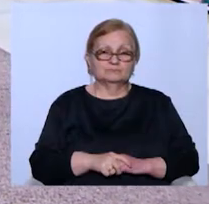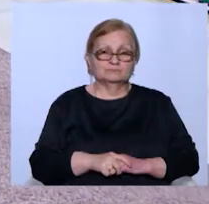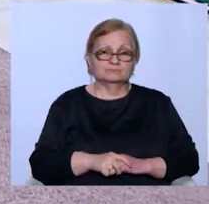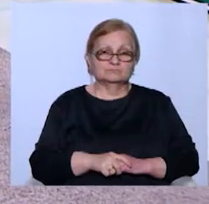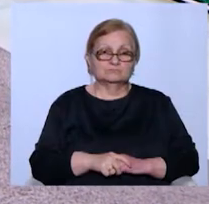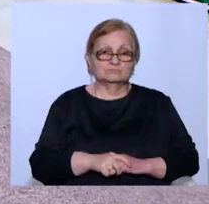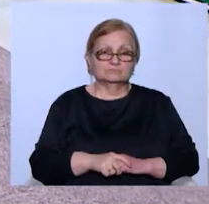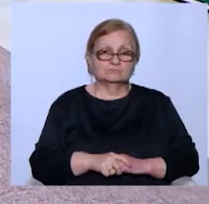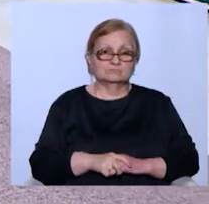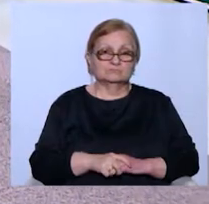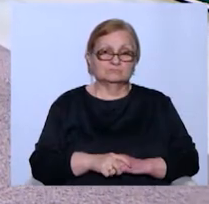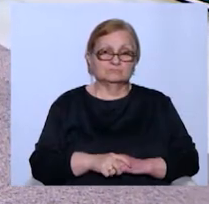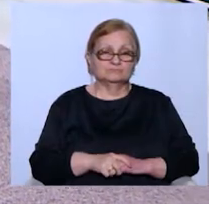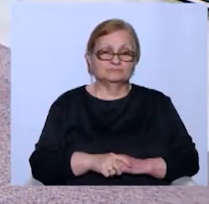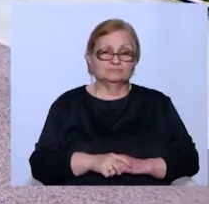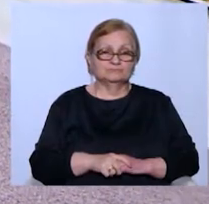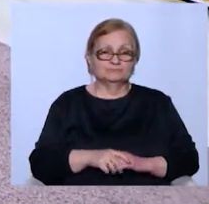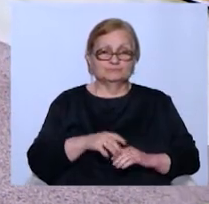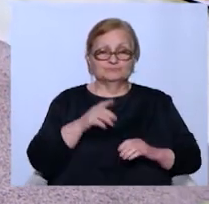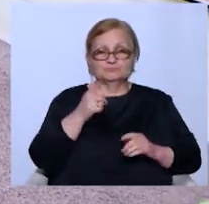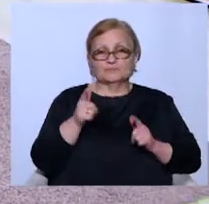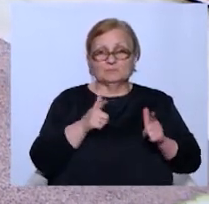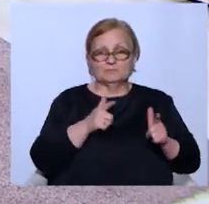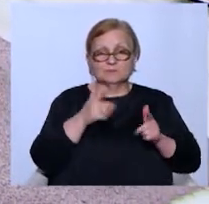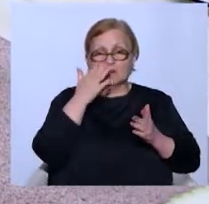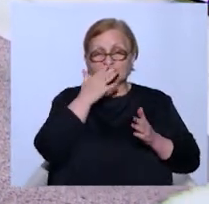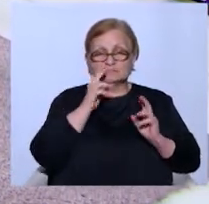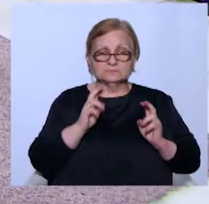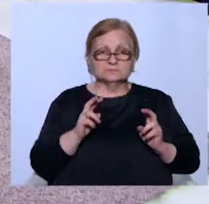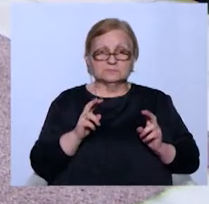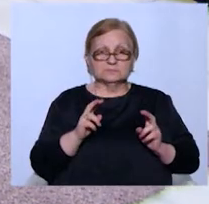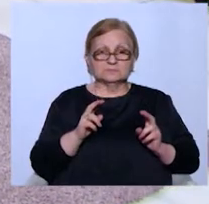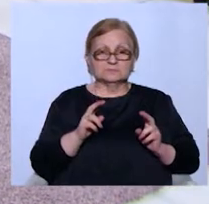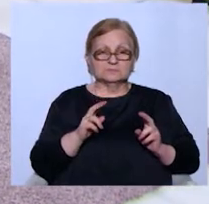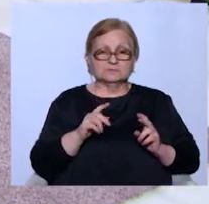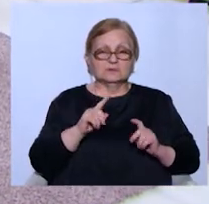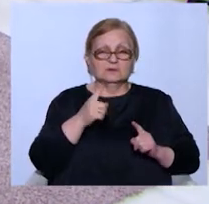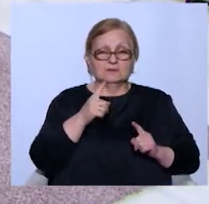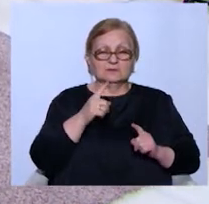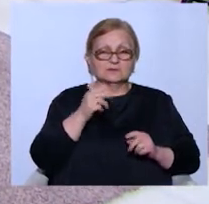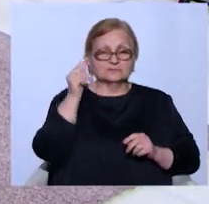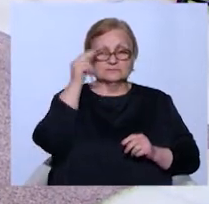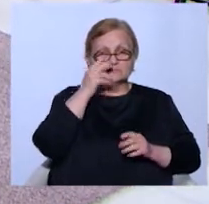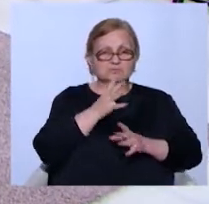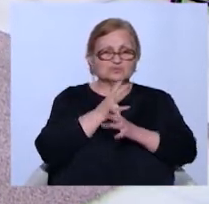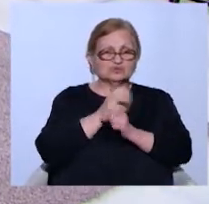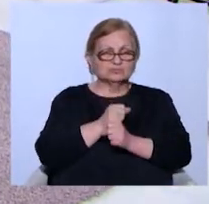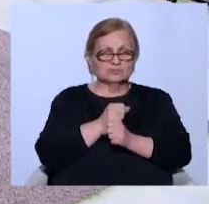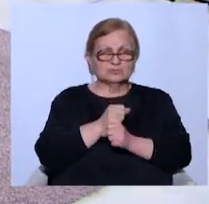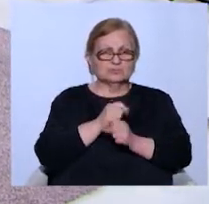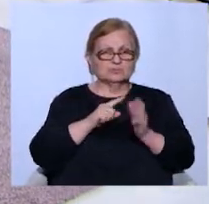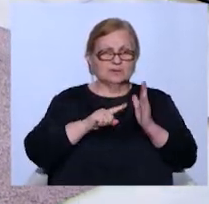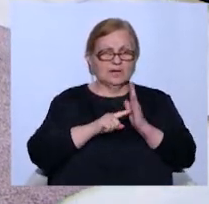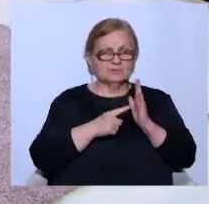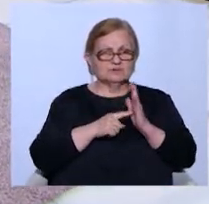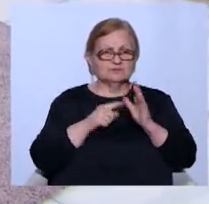თუ დავუშვებთ ტრაგედია არ არის, მაგრამ ვეცადოთ. მოიმზადეთ გაკვეთილისთვის და ანუ რატო ვსწავლობ შემოკლებული გამრავლების ფორმულებს. აი ხანდახან